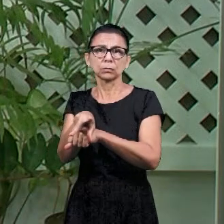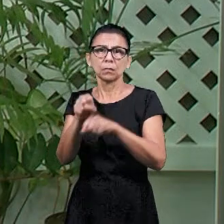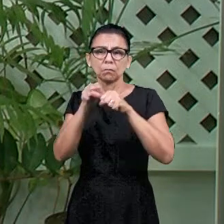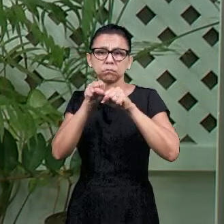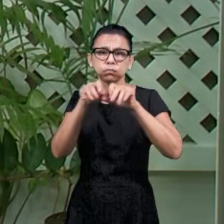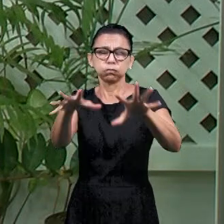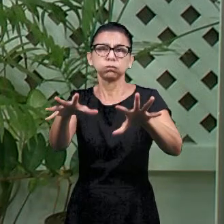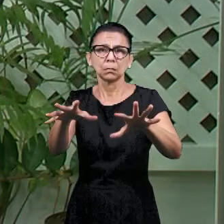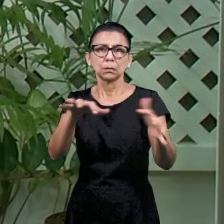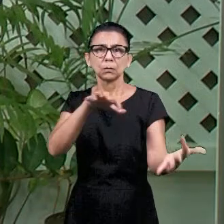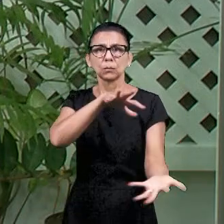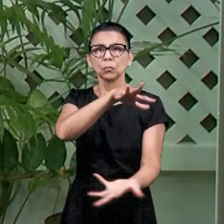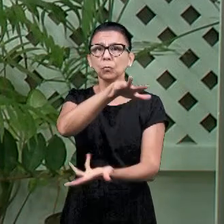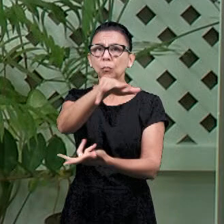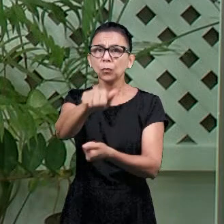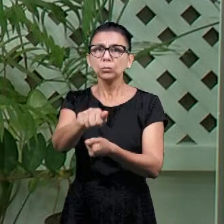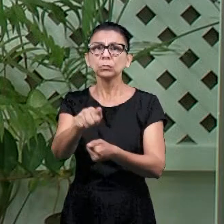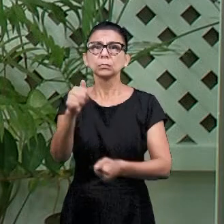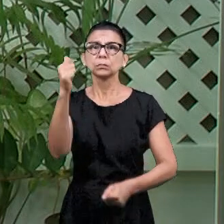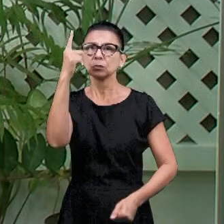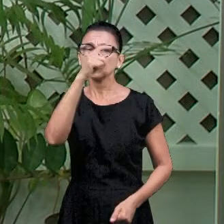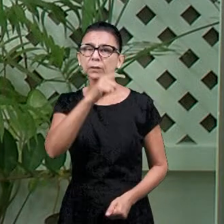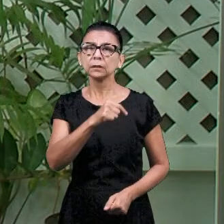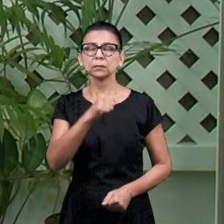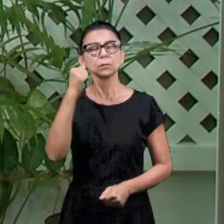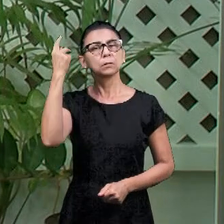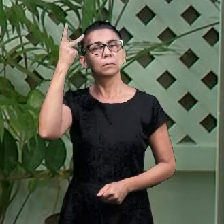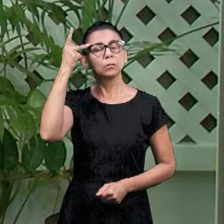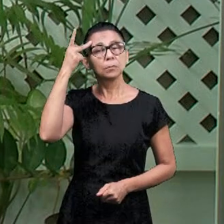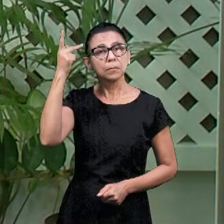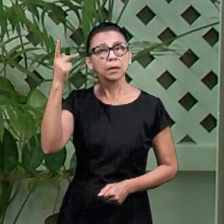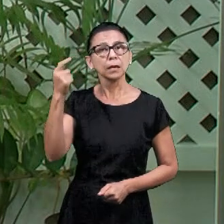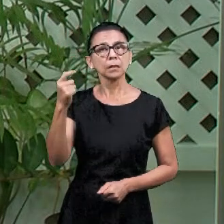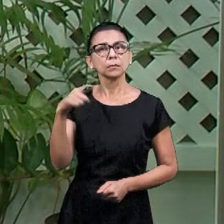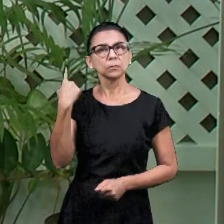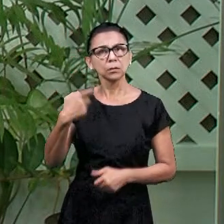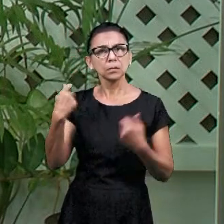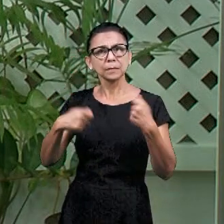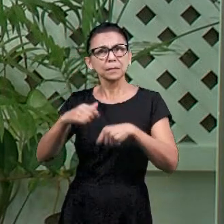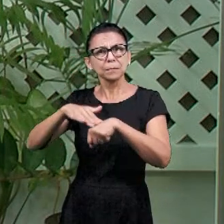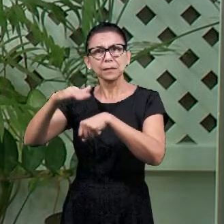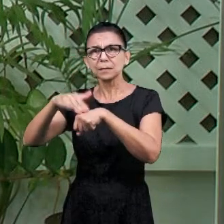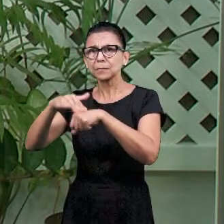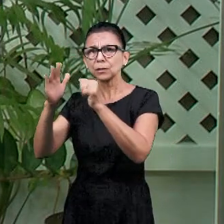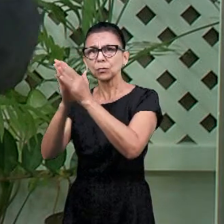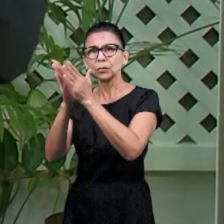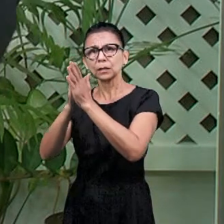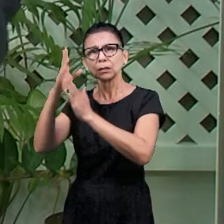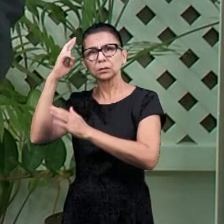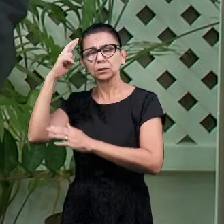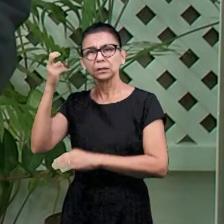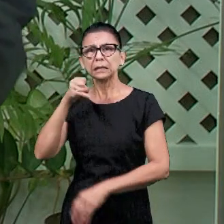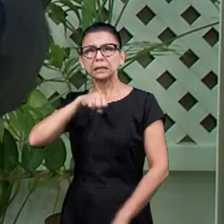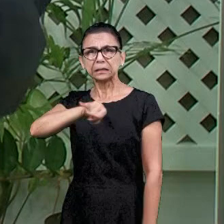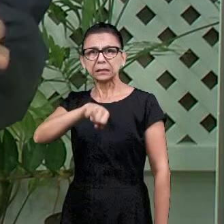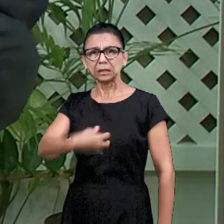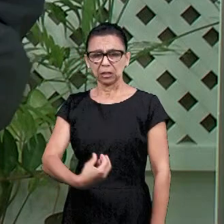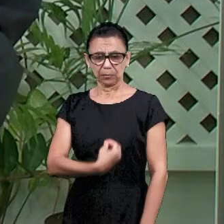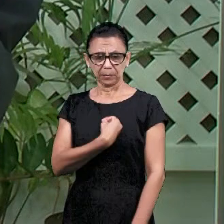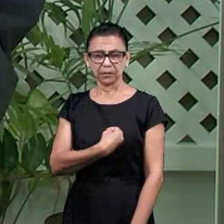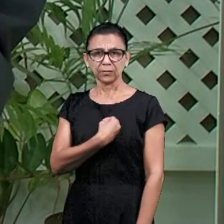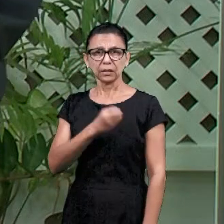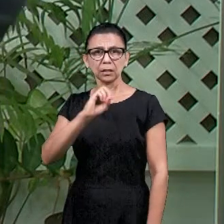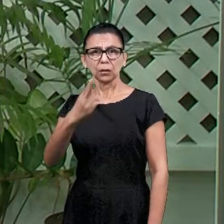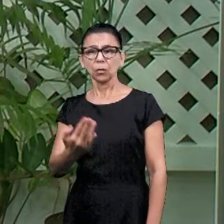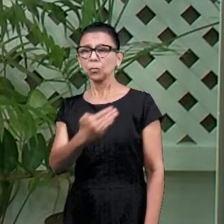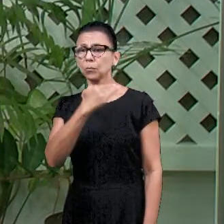de l'Église. Cela se passe partout, c'est naturel, tout le monde vit cela. Mais nous voyons que c'est une raison d'être au